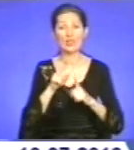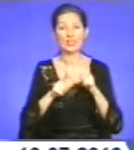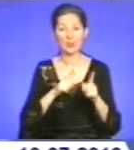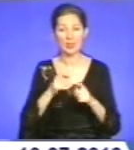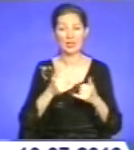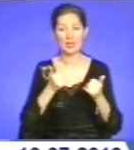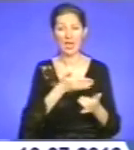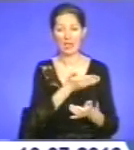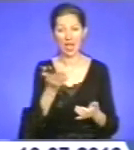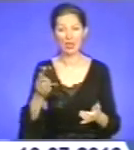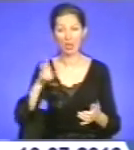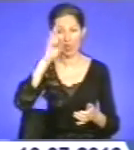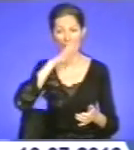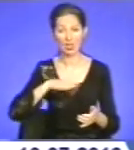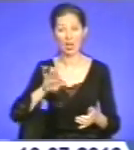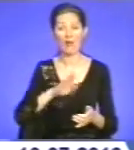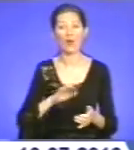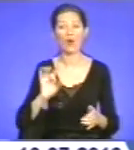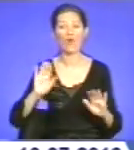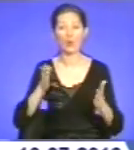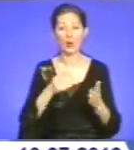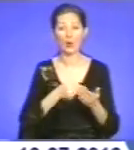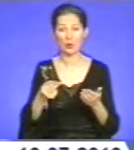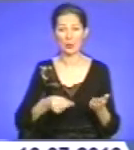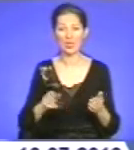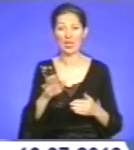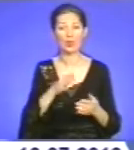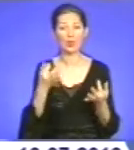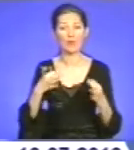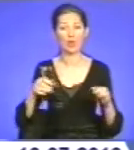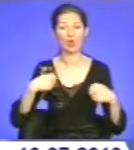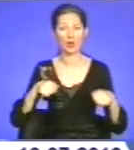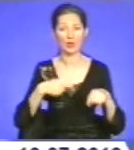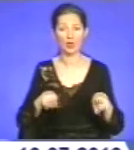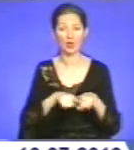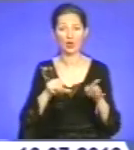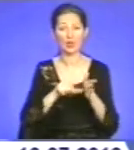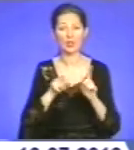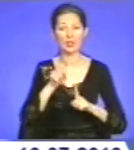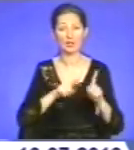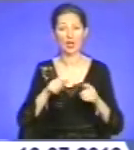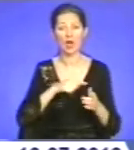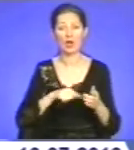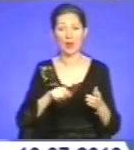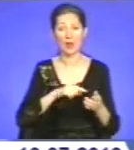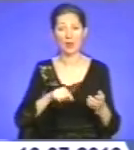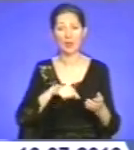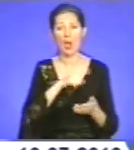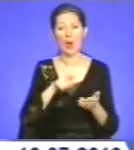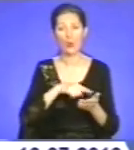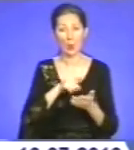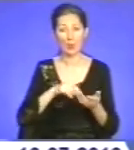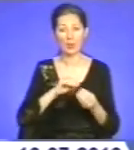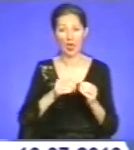разі підписання Асоціації вільної торгівлі. Також учасники засідання окреслили проблеми реформування системи технічного регулювання в